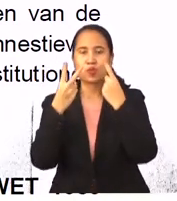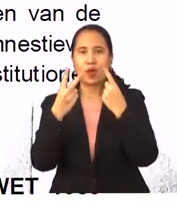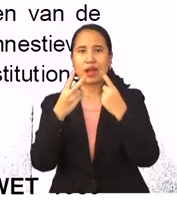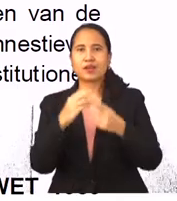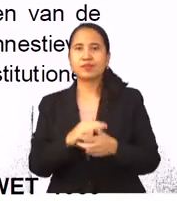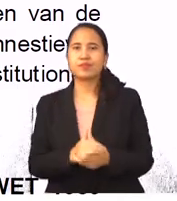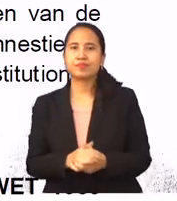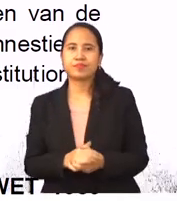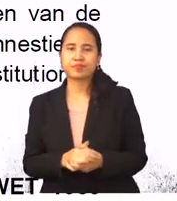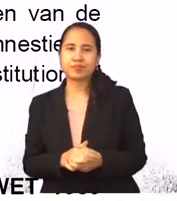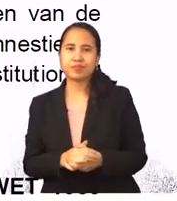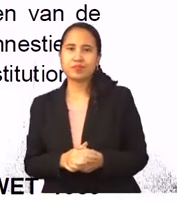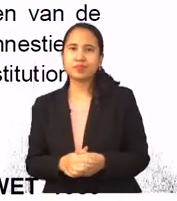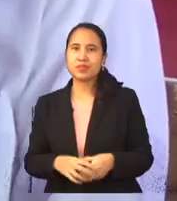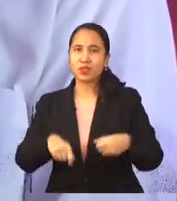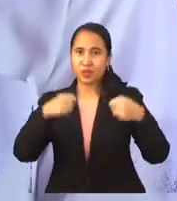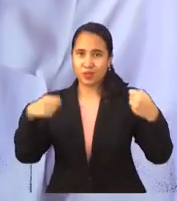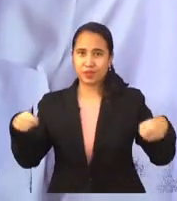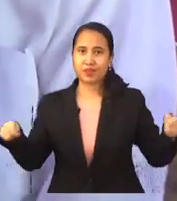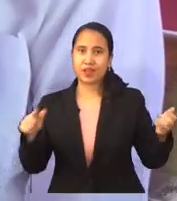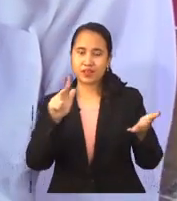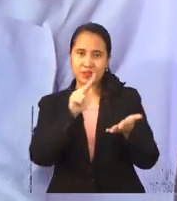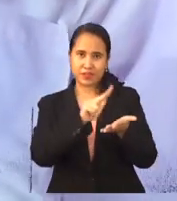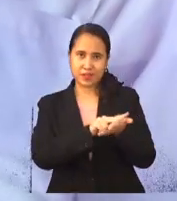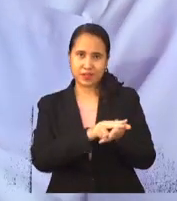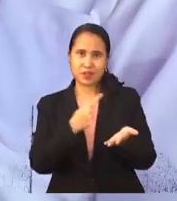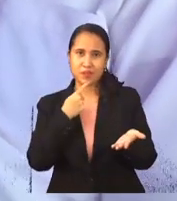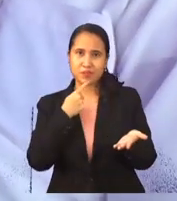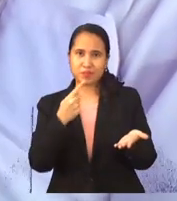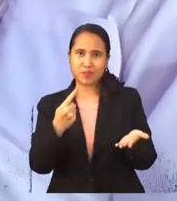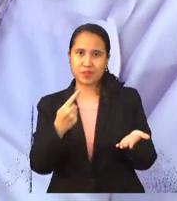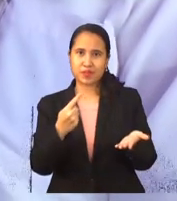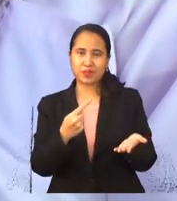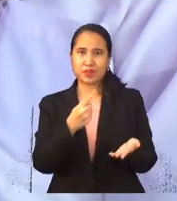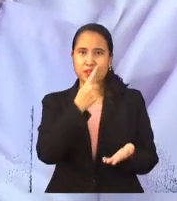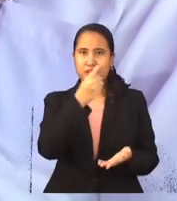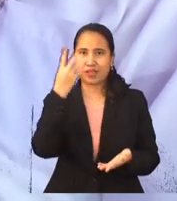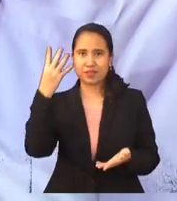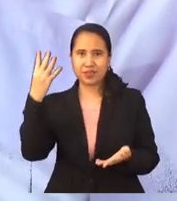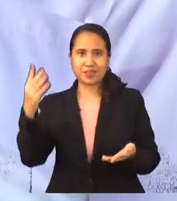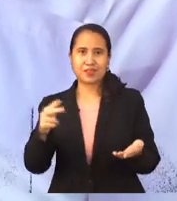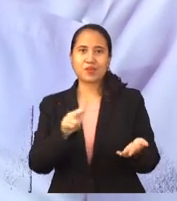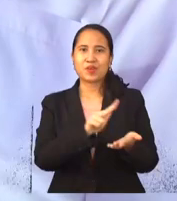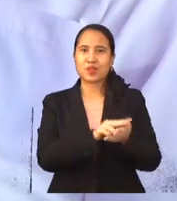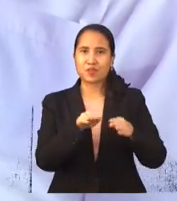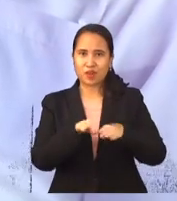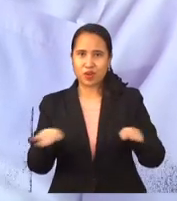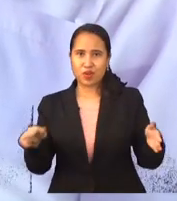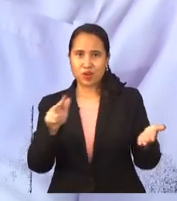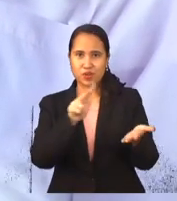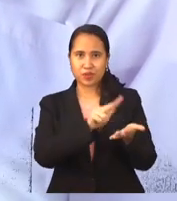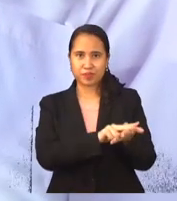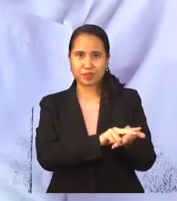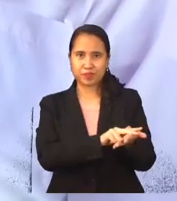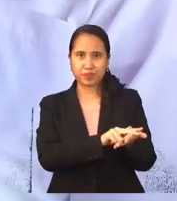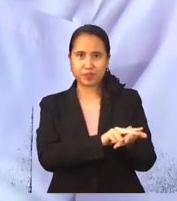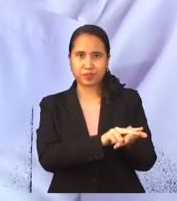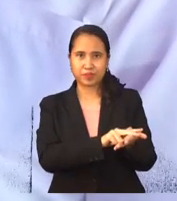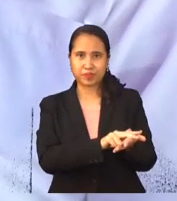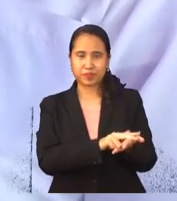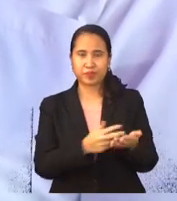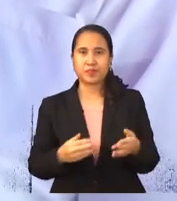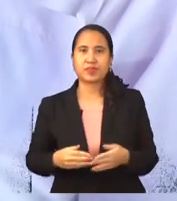aan de kwalificatie van de wetten, als bedoeld in artikel 144 lid 2 van de Grondwet, en daarmee is eveneens